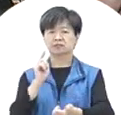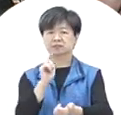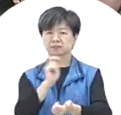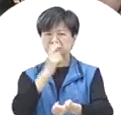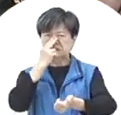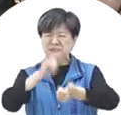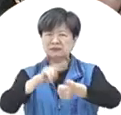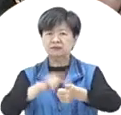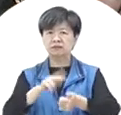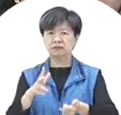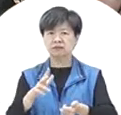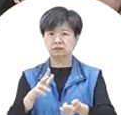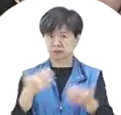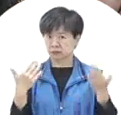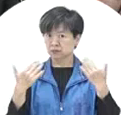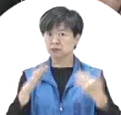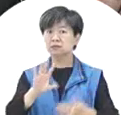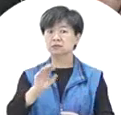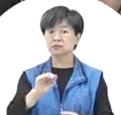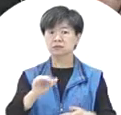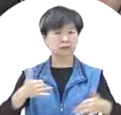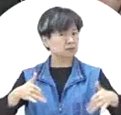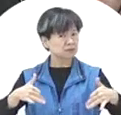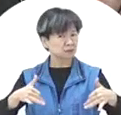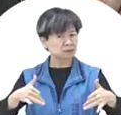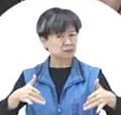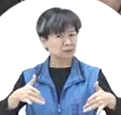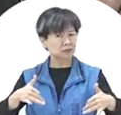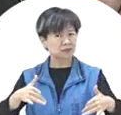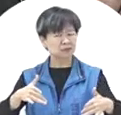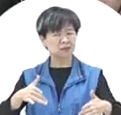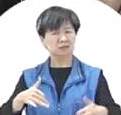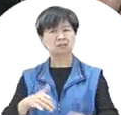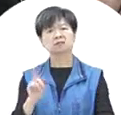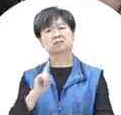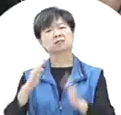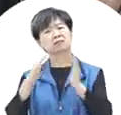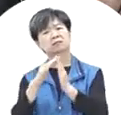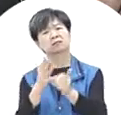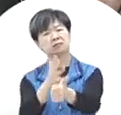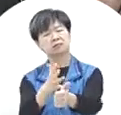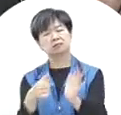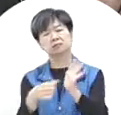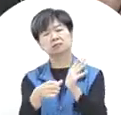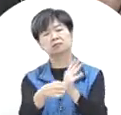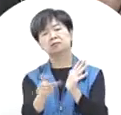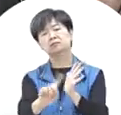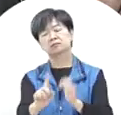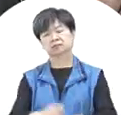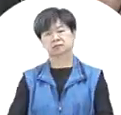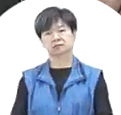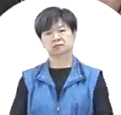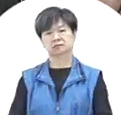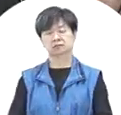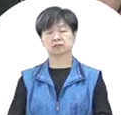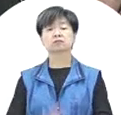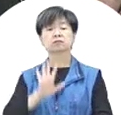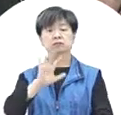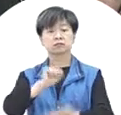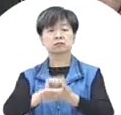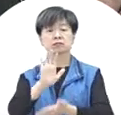了吗？ 有啊， 还没有、 这个、 是哪一间公托，要不要先来讲？ 有啊，这个有啊， 哪一